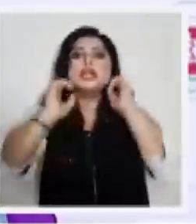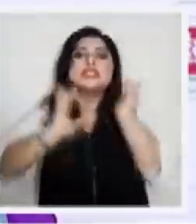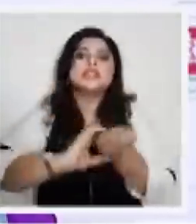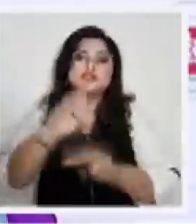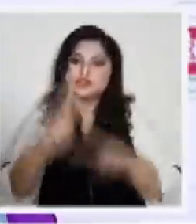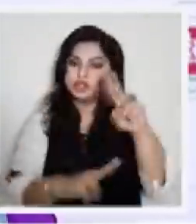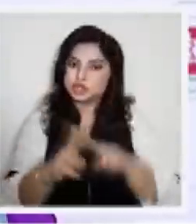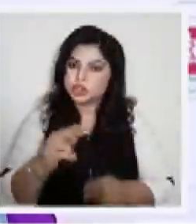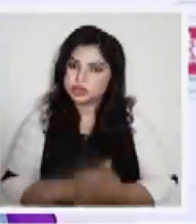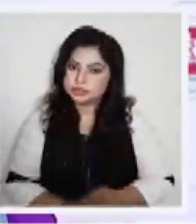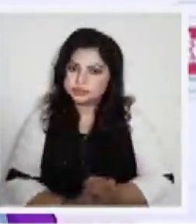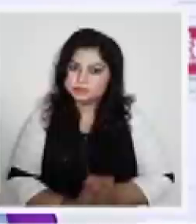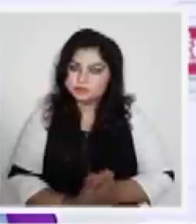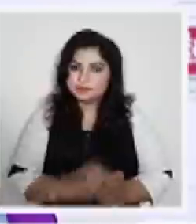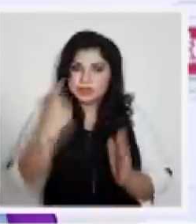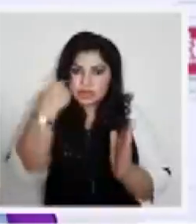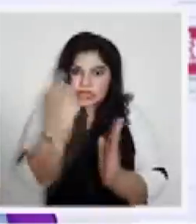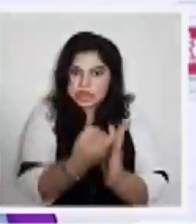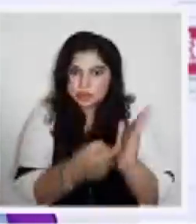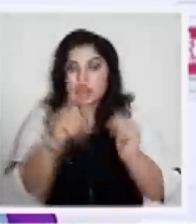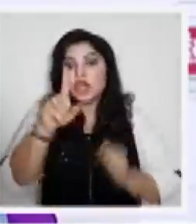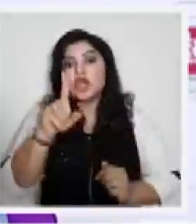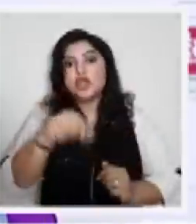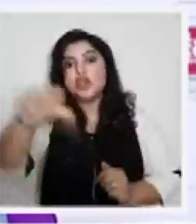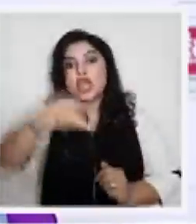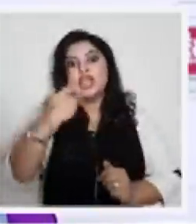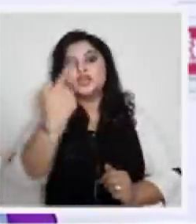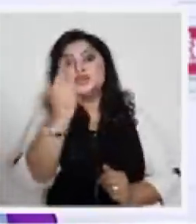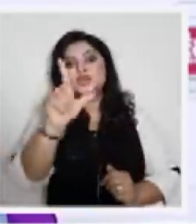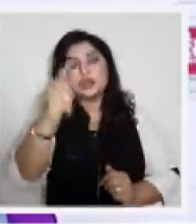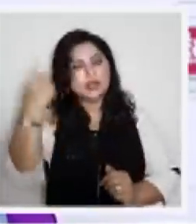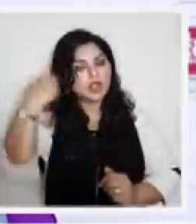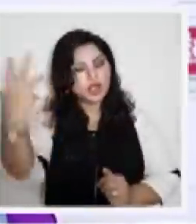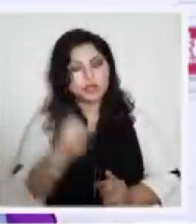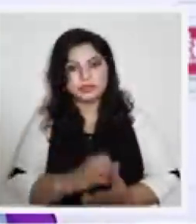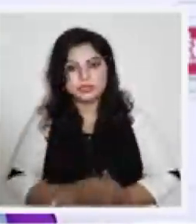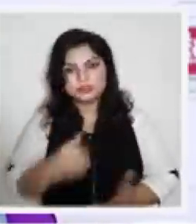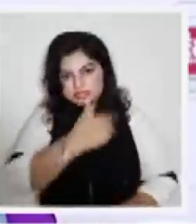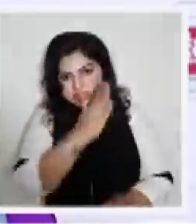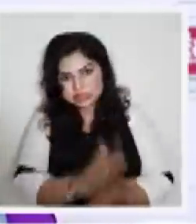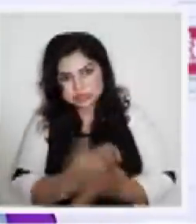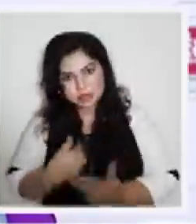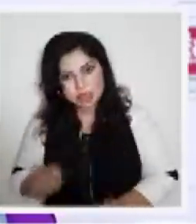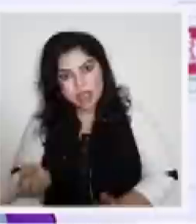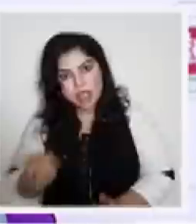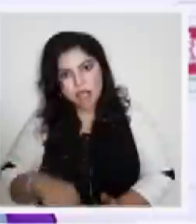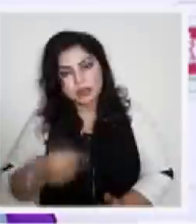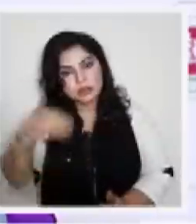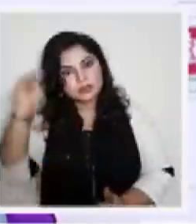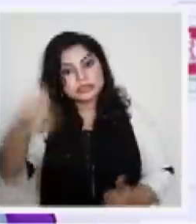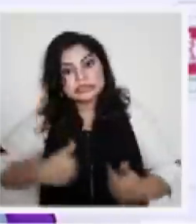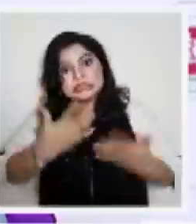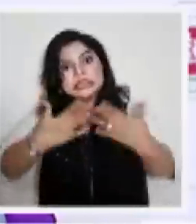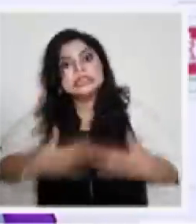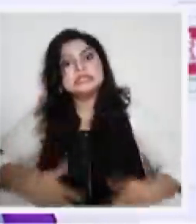5,45,481 জন। দক্ষিণ পূর্ব এশিয়ার পরিস্থিতি এবং বিশ্ব পরিস্থিতির সূত্র, বিশ্ব স্বাস্থ্য সংস্থা, সিচুয়েশন রিপোর্ট